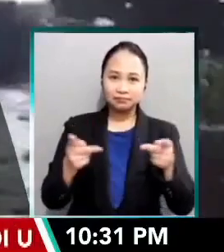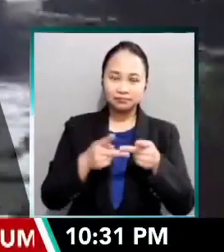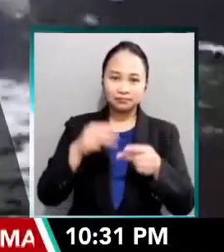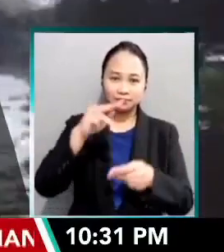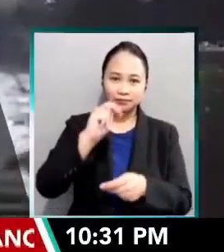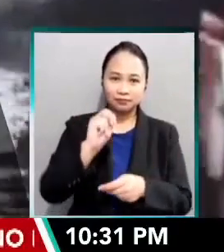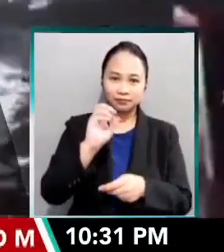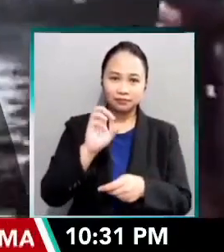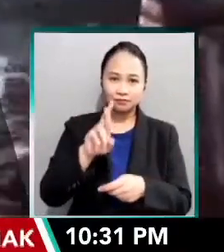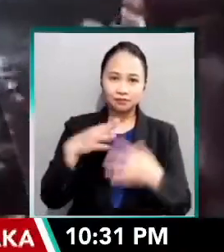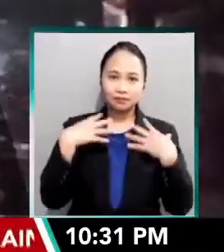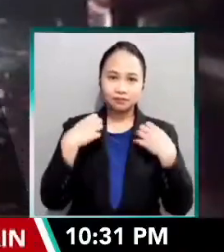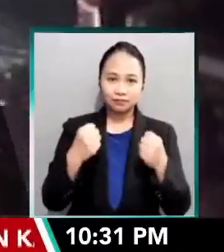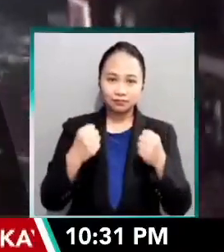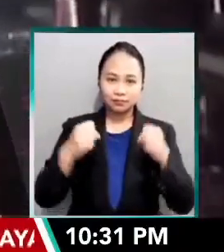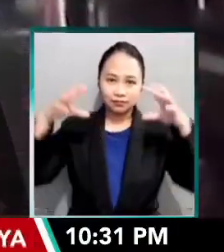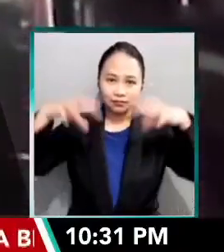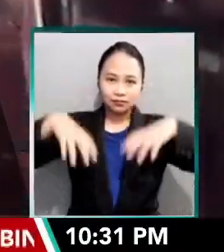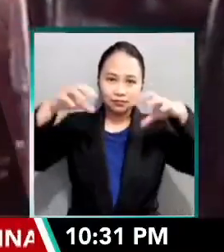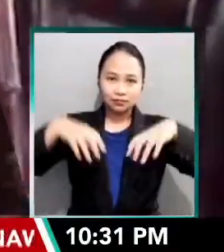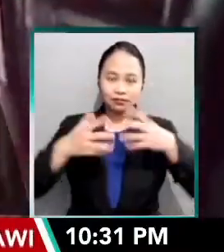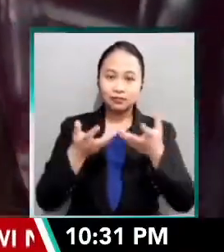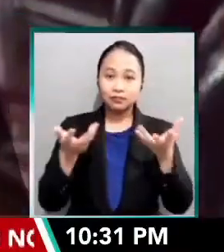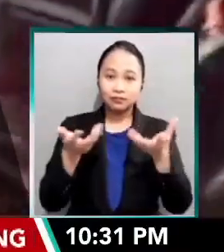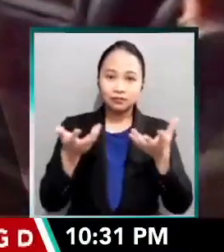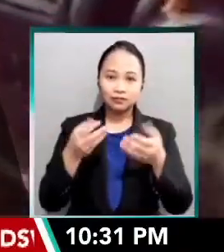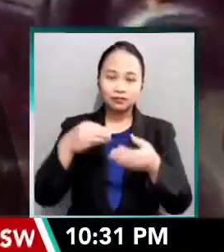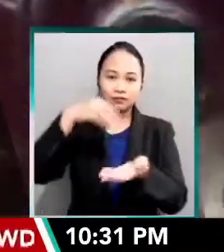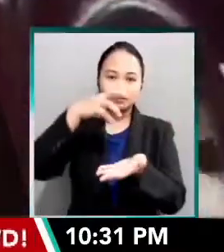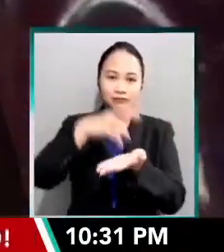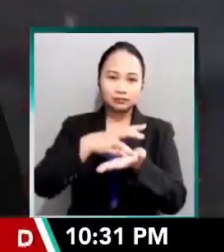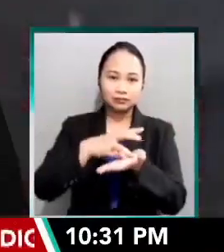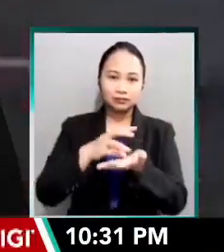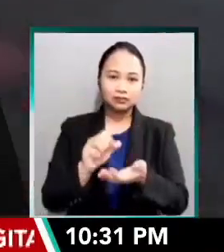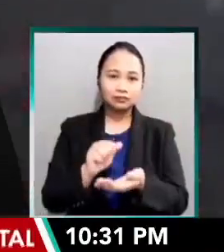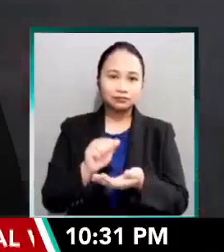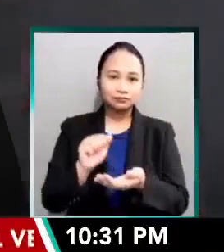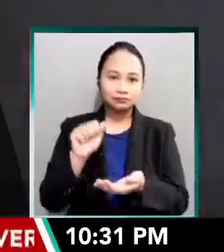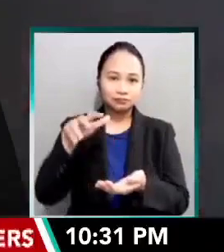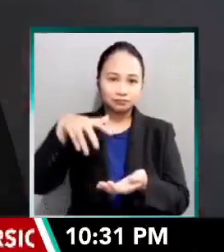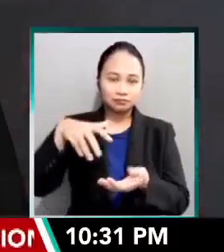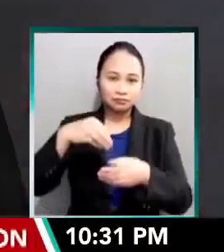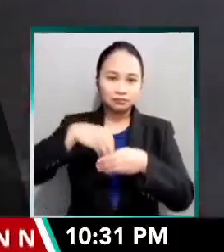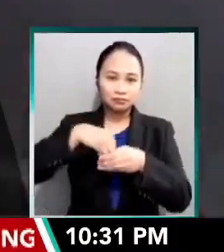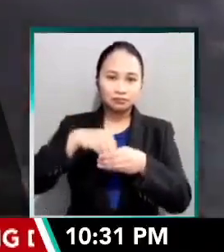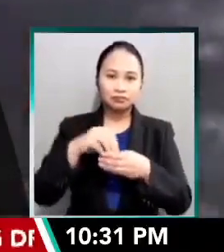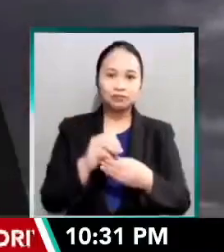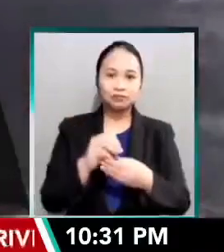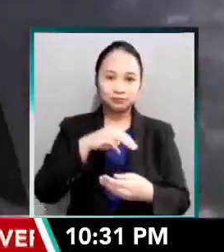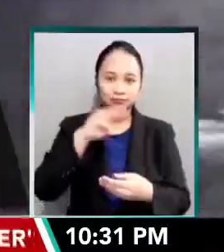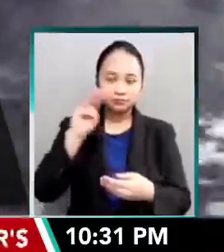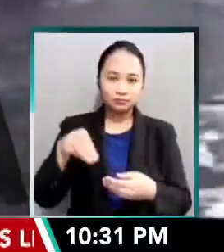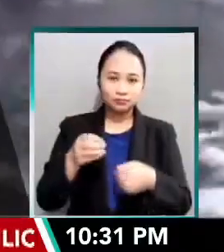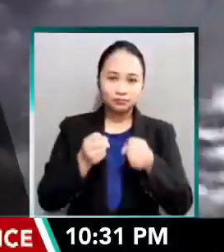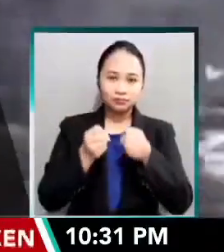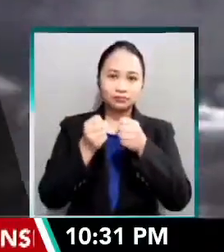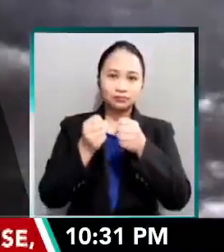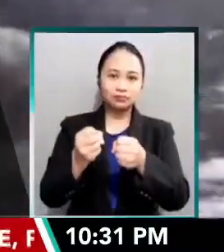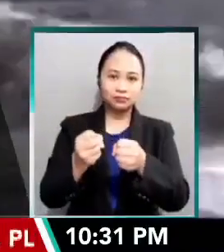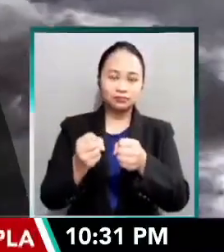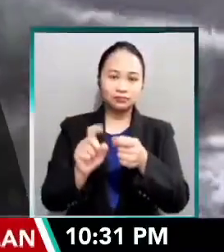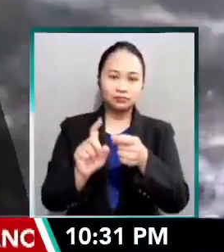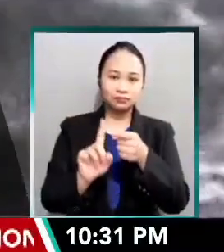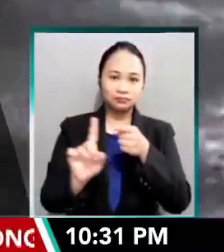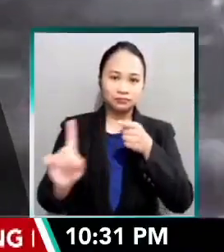bumaha sa bahagi ng Abad Santos Corner Antipolo Street sa Maynila. Gayon din sa kahabaan ng Abad Santos Avenue